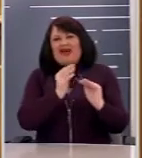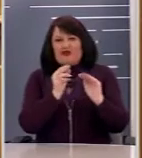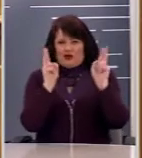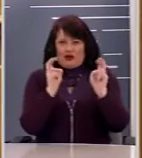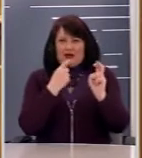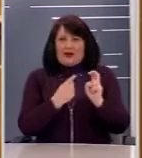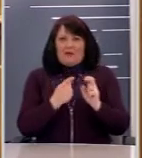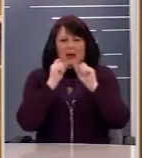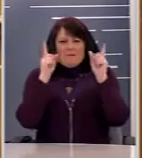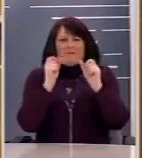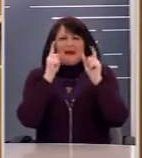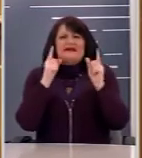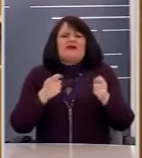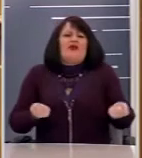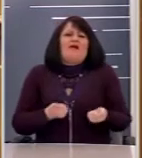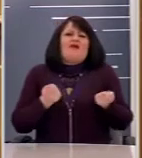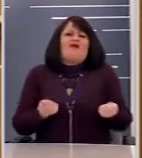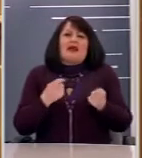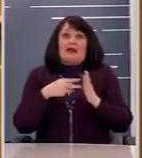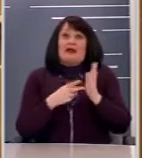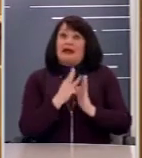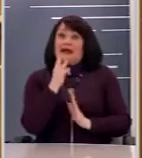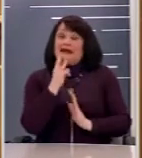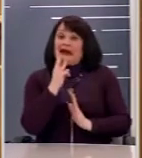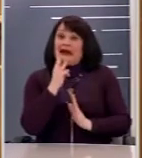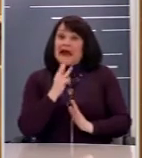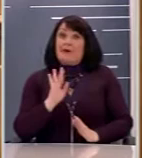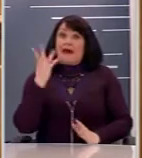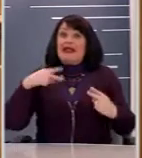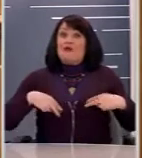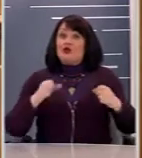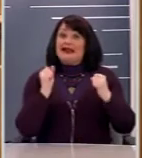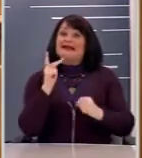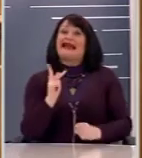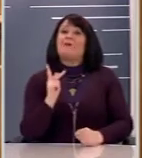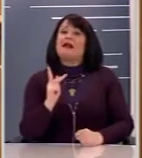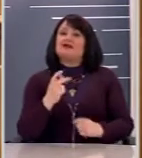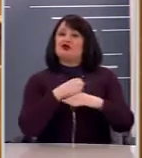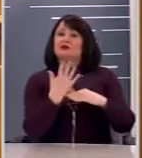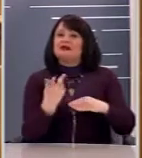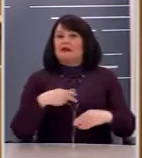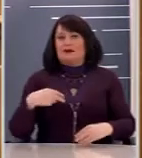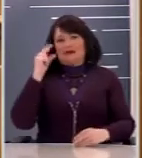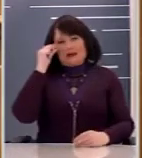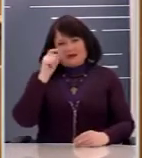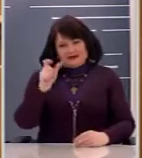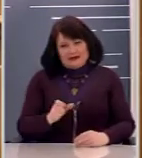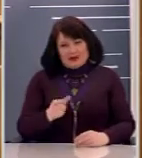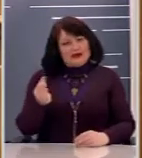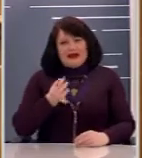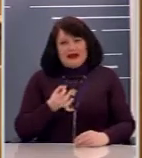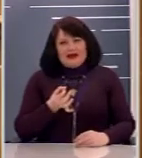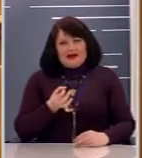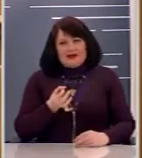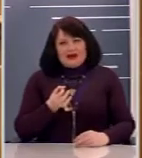και τρομερά, το 13 παρακαλώ, Κρυμαστινός, πρώην Υπουργός Υγείας, καθηγητής Πανεπιστημίου, ομότιμος, λέει για τη